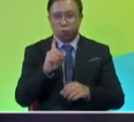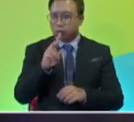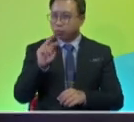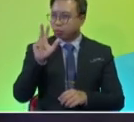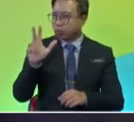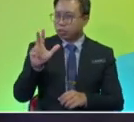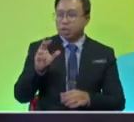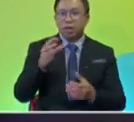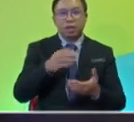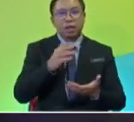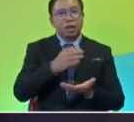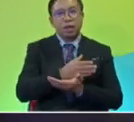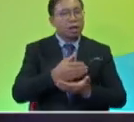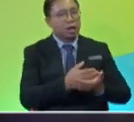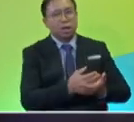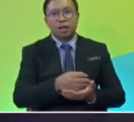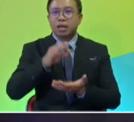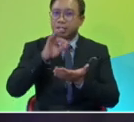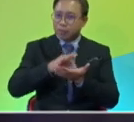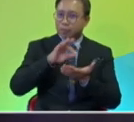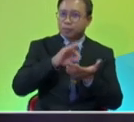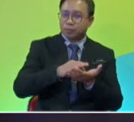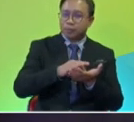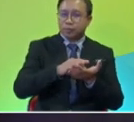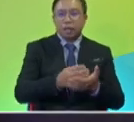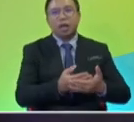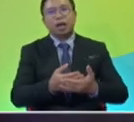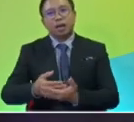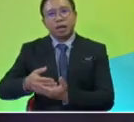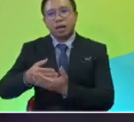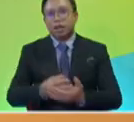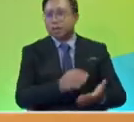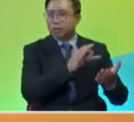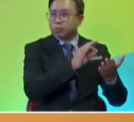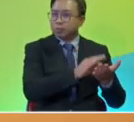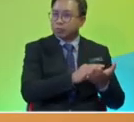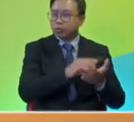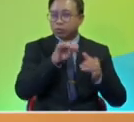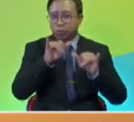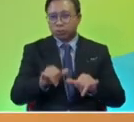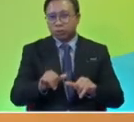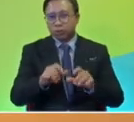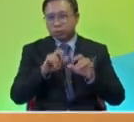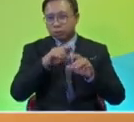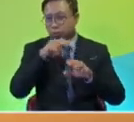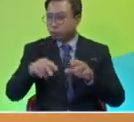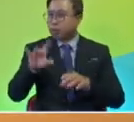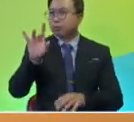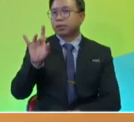two Go anaklah ayam Anak ayam turunlah